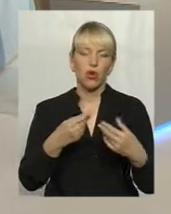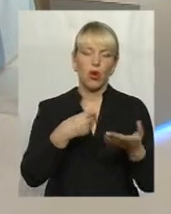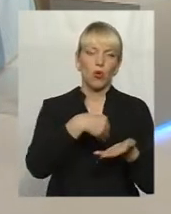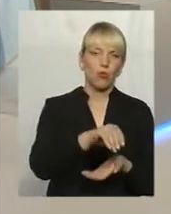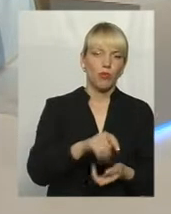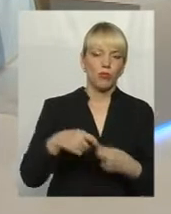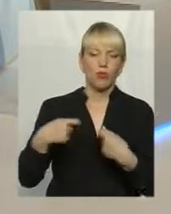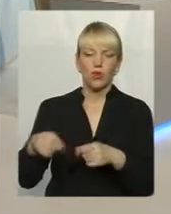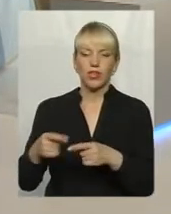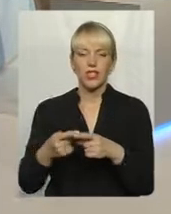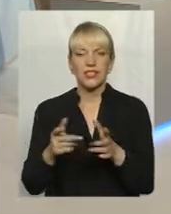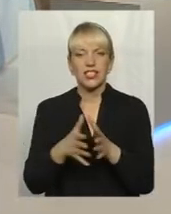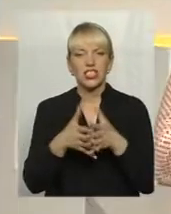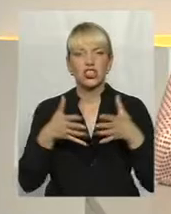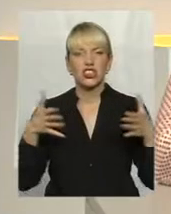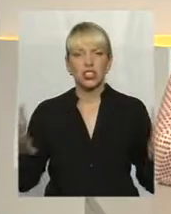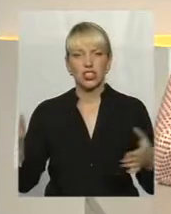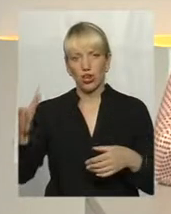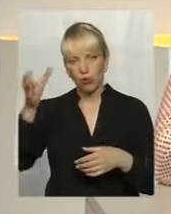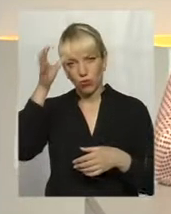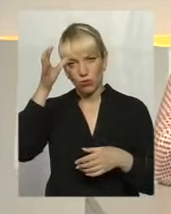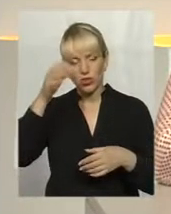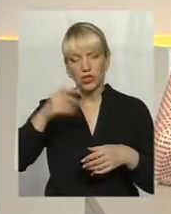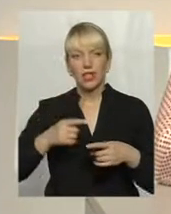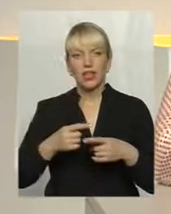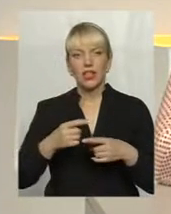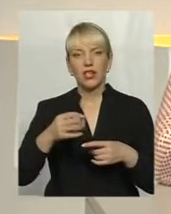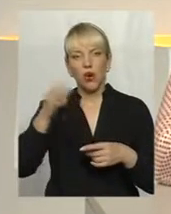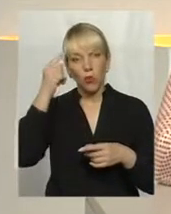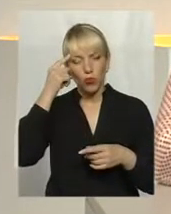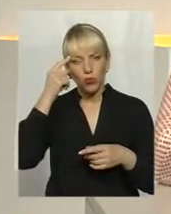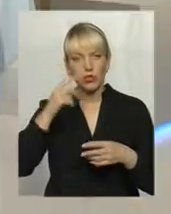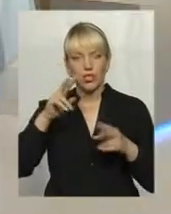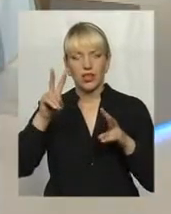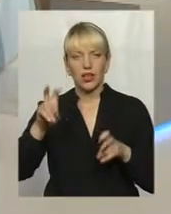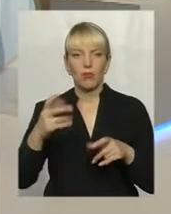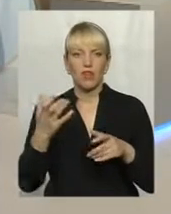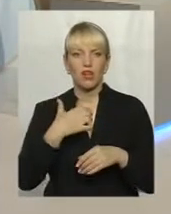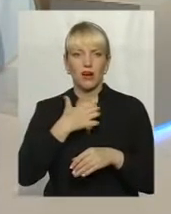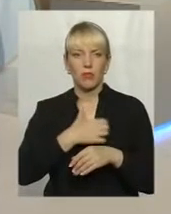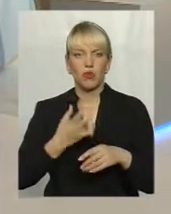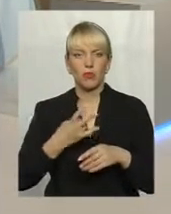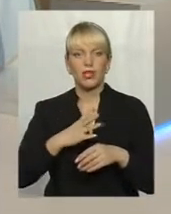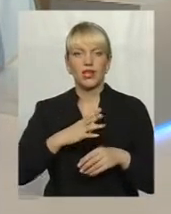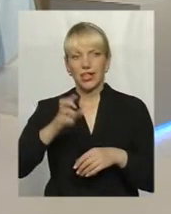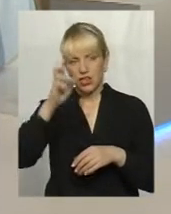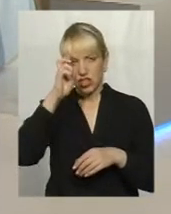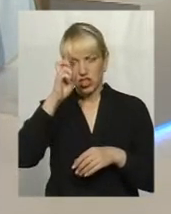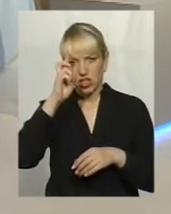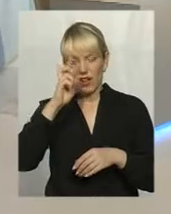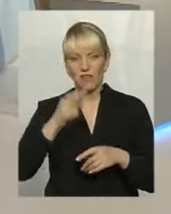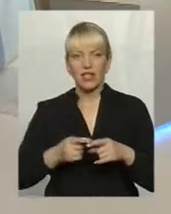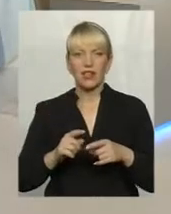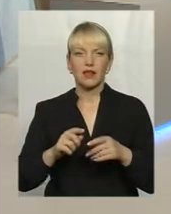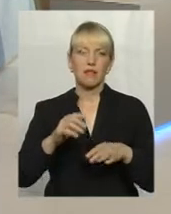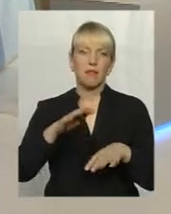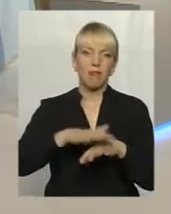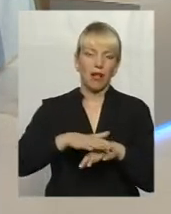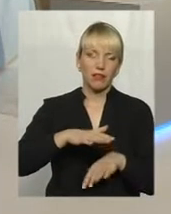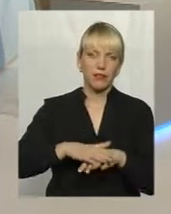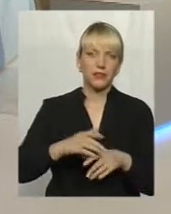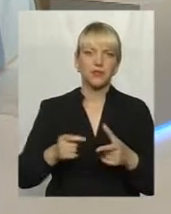ширша, набагато обдуманіша тема, у якій ключовим питанням має бути державна інституція, чи то державний земельний банк, чи